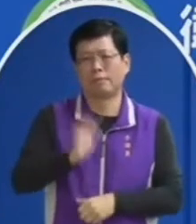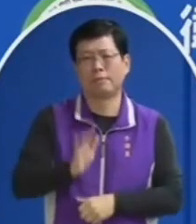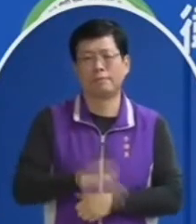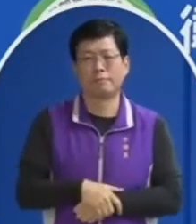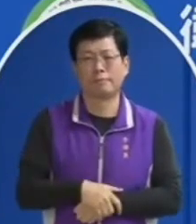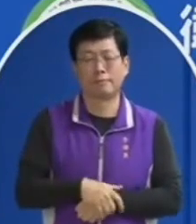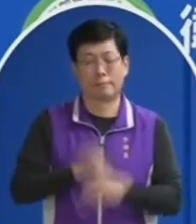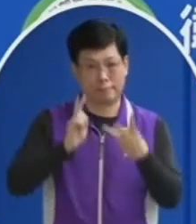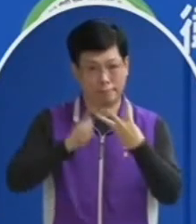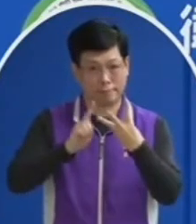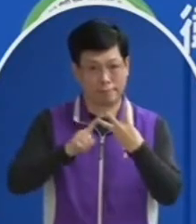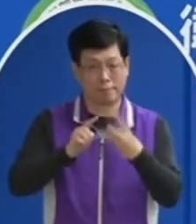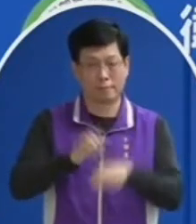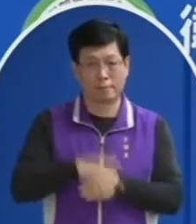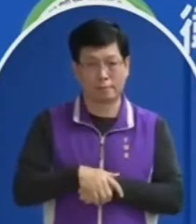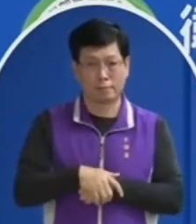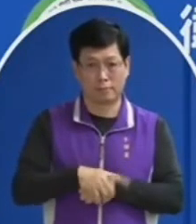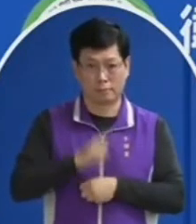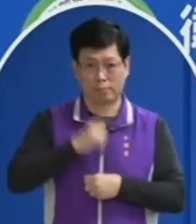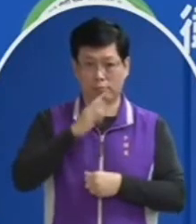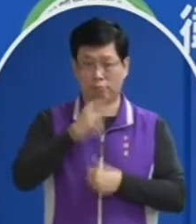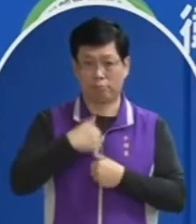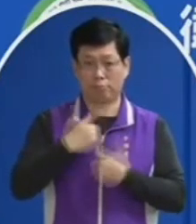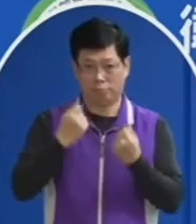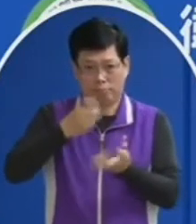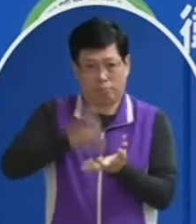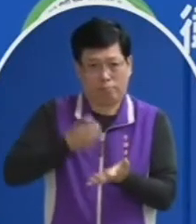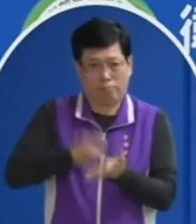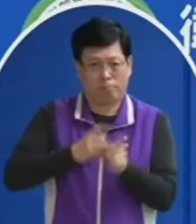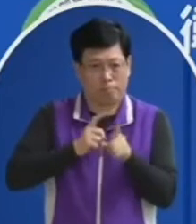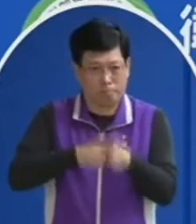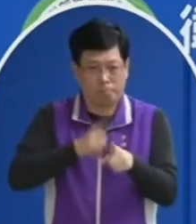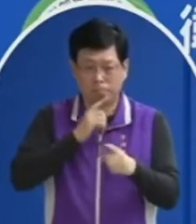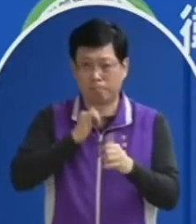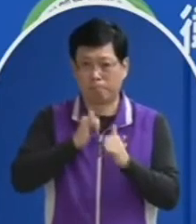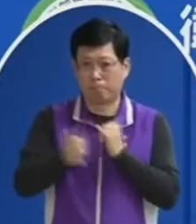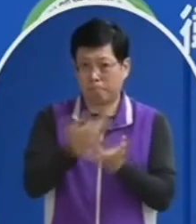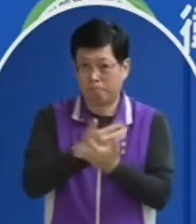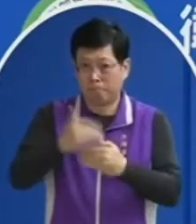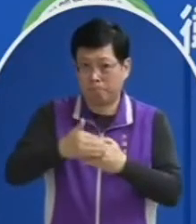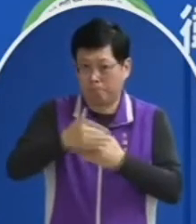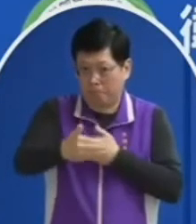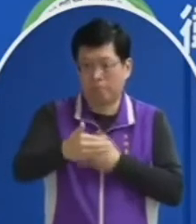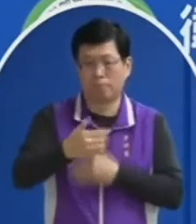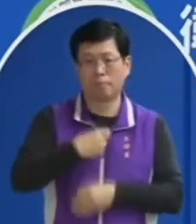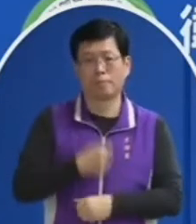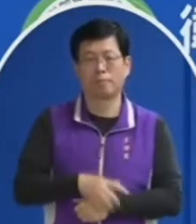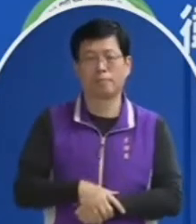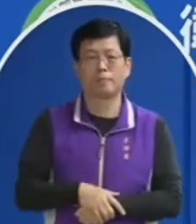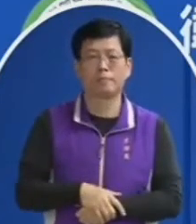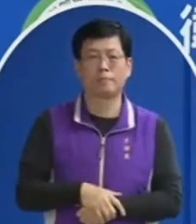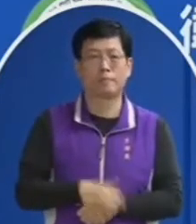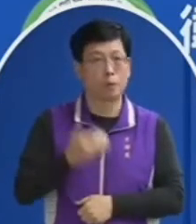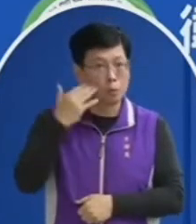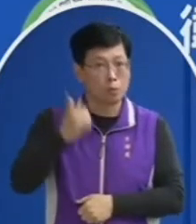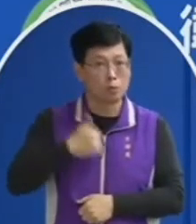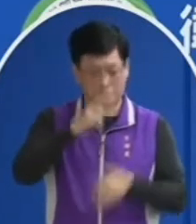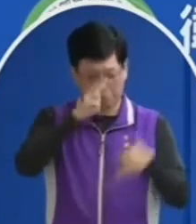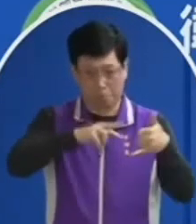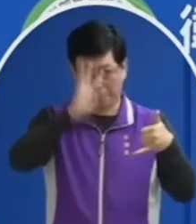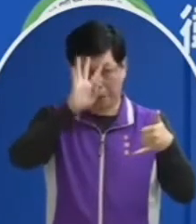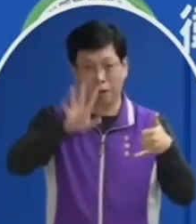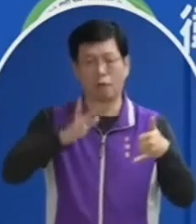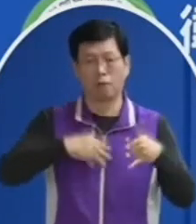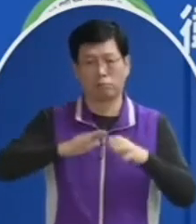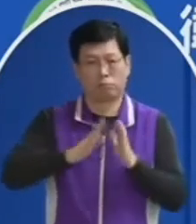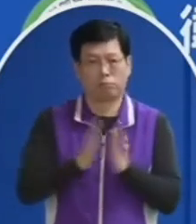然后第三个我们要保持严格的保持我们的社交距离。那有症状者，我们希